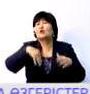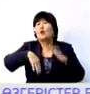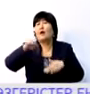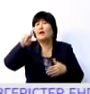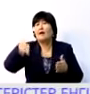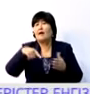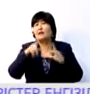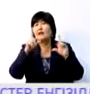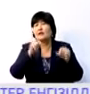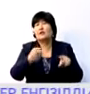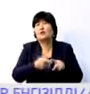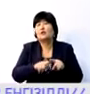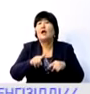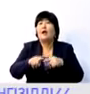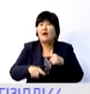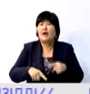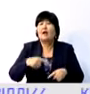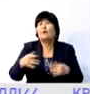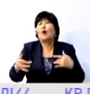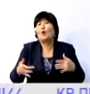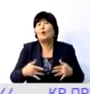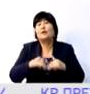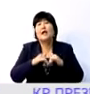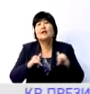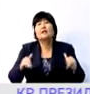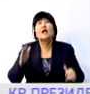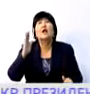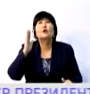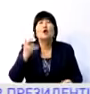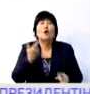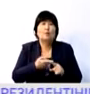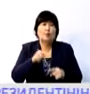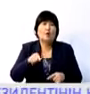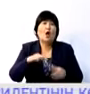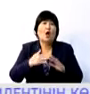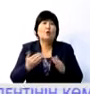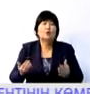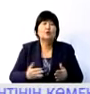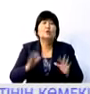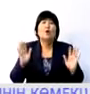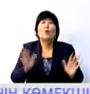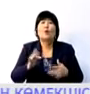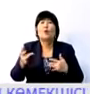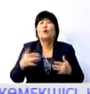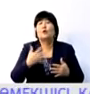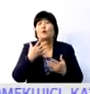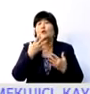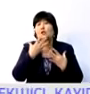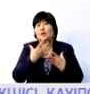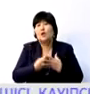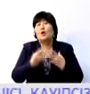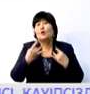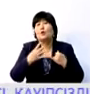кетіп, сөйтіп, әрмен қарай өнерімді шыңдай түсем дейді. Бұл ауылда жүріп ақ өнерін шыңдап, өзінің туған